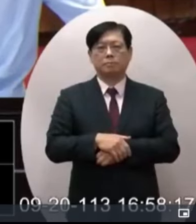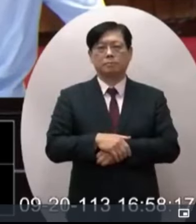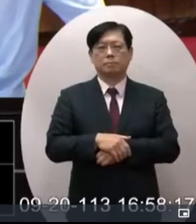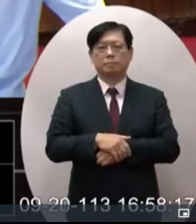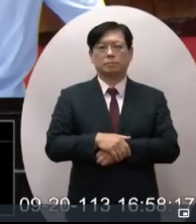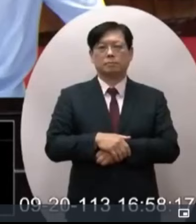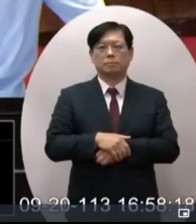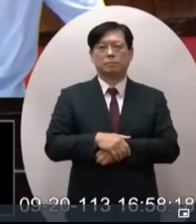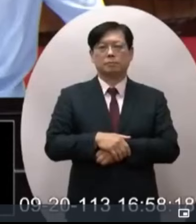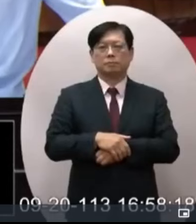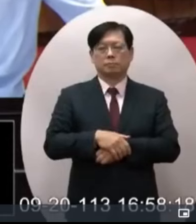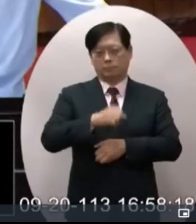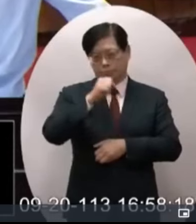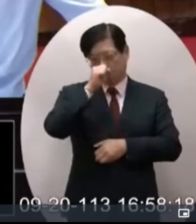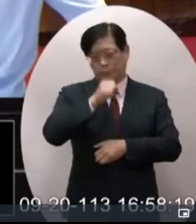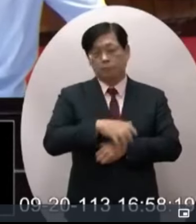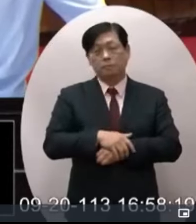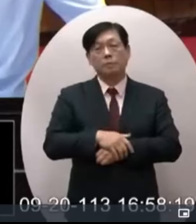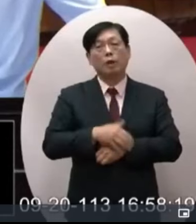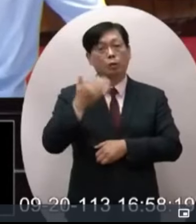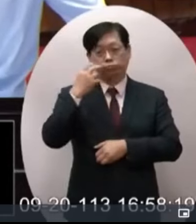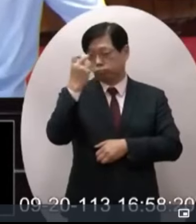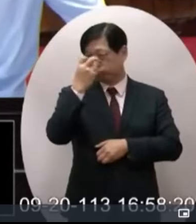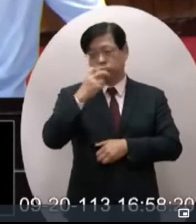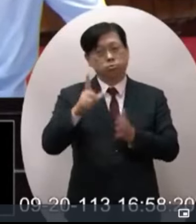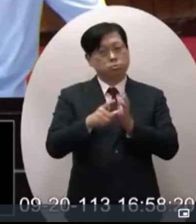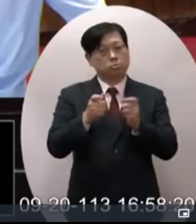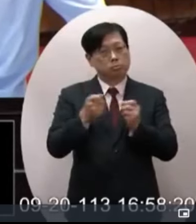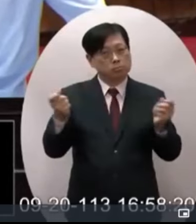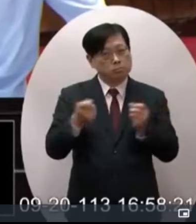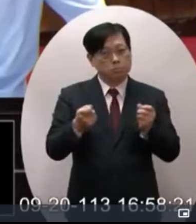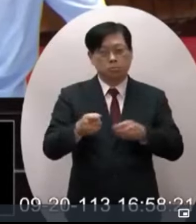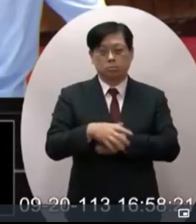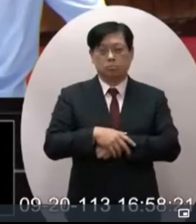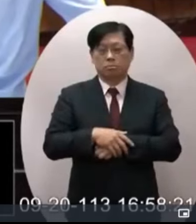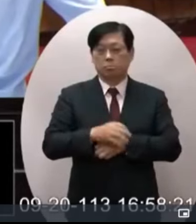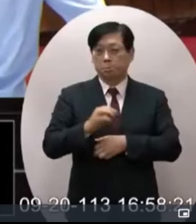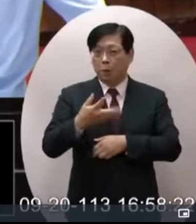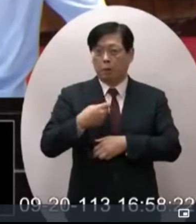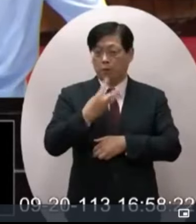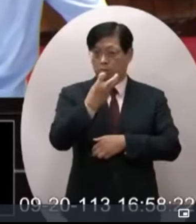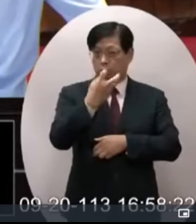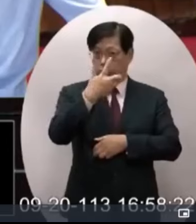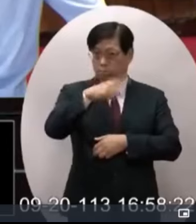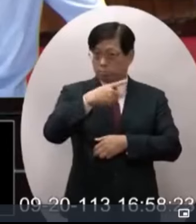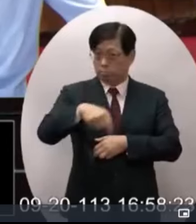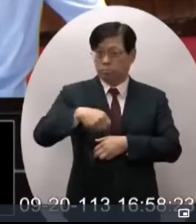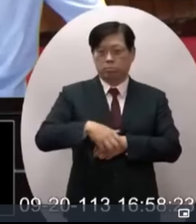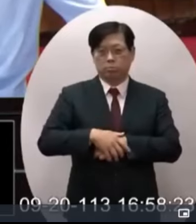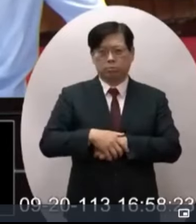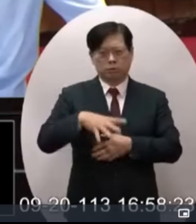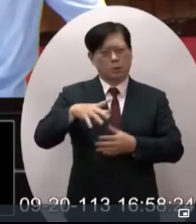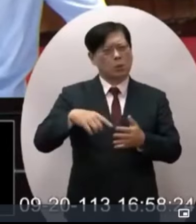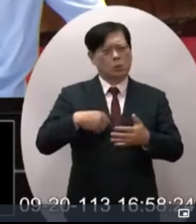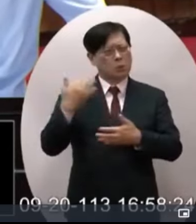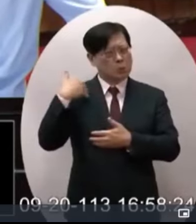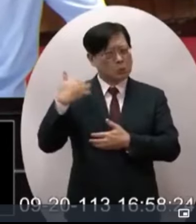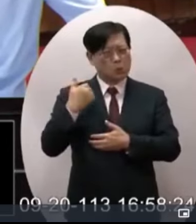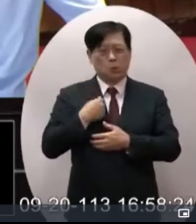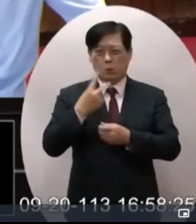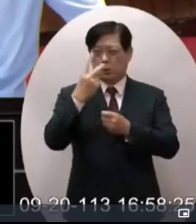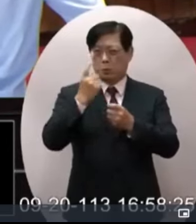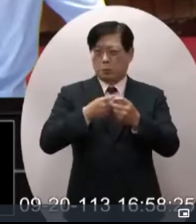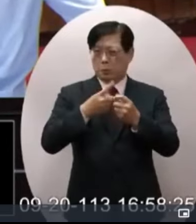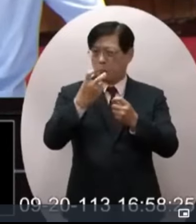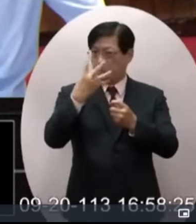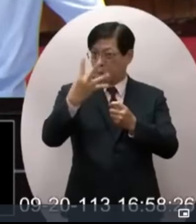严谨的审来提是否要提非常。 那要审核多久？因为这37位甚至有长达